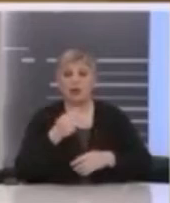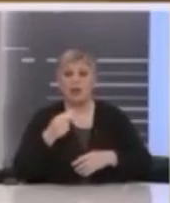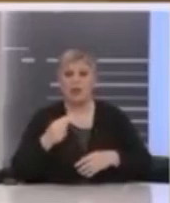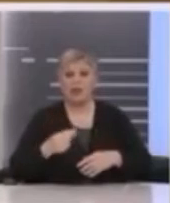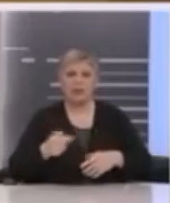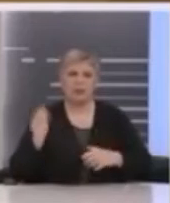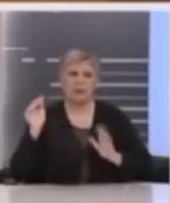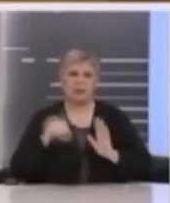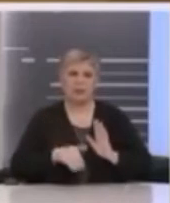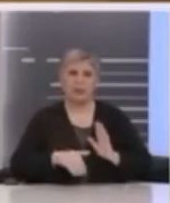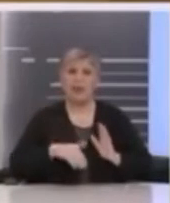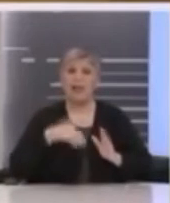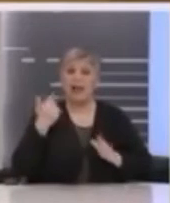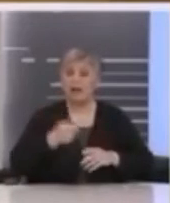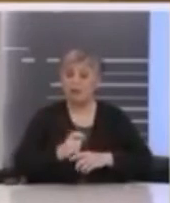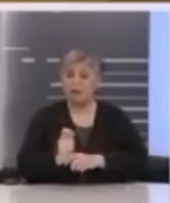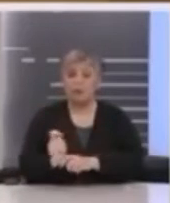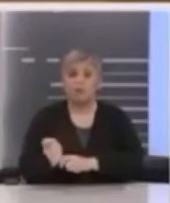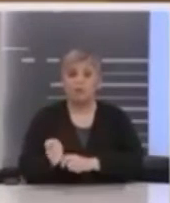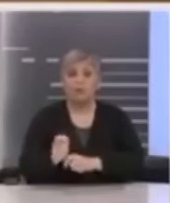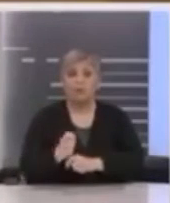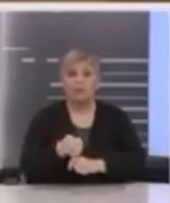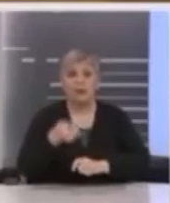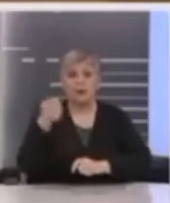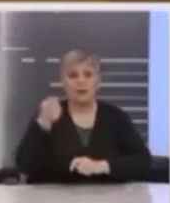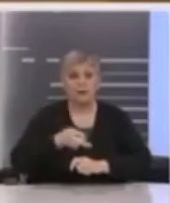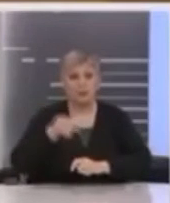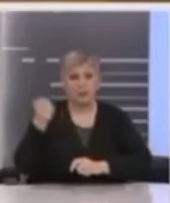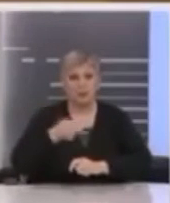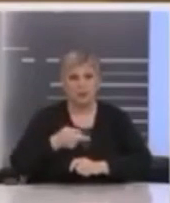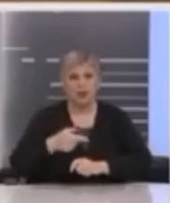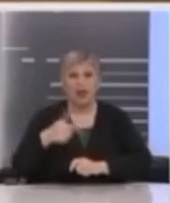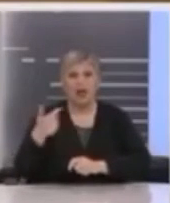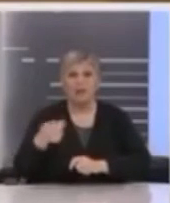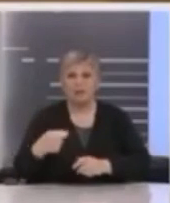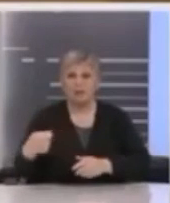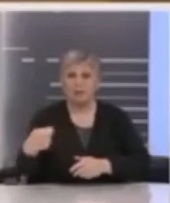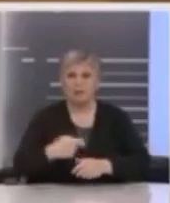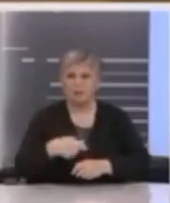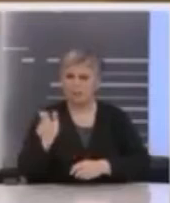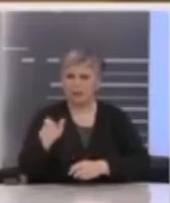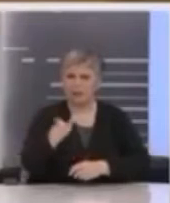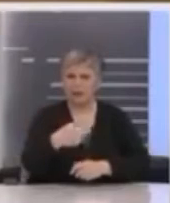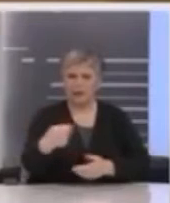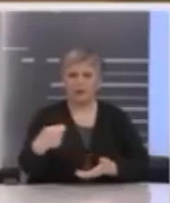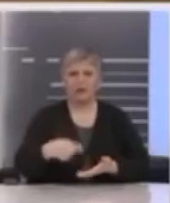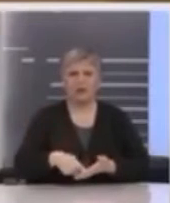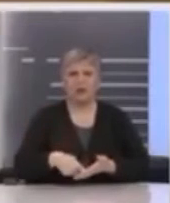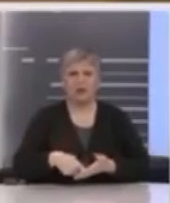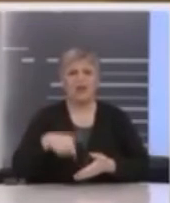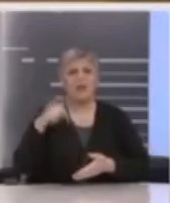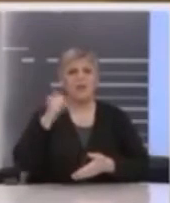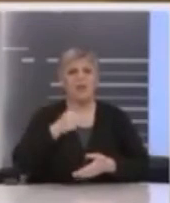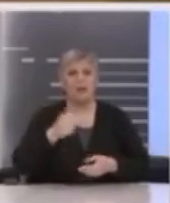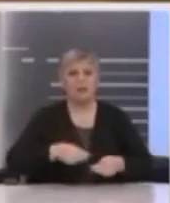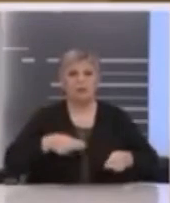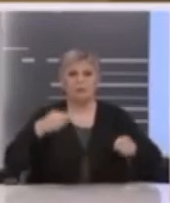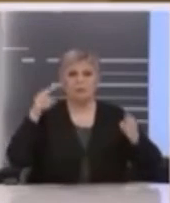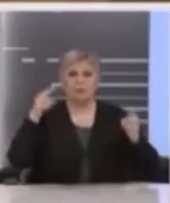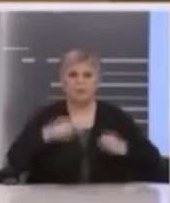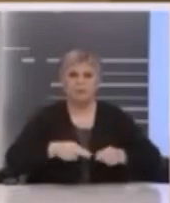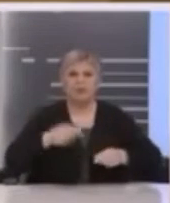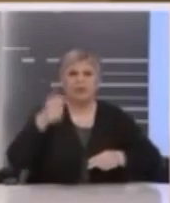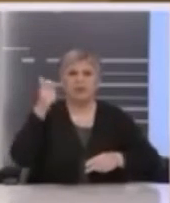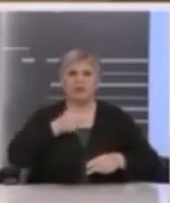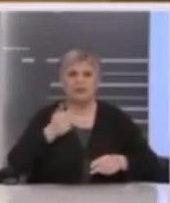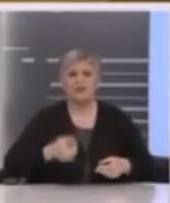ήδη το έχουν πληρώσει, αλλά επίκειται η περικοπή των συντάξεών τους, επίκειται νέα μείωση του αφορολογήτου, επίκειται